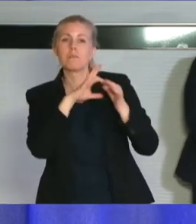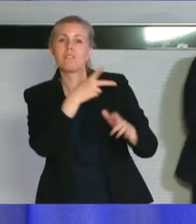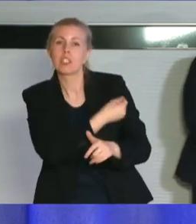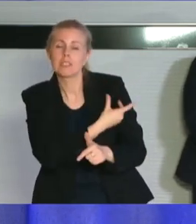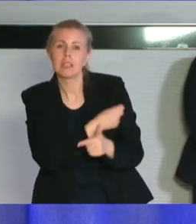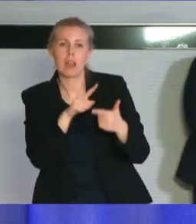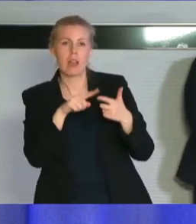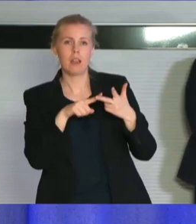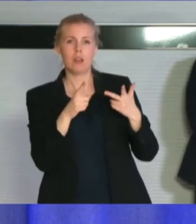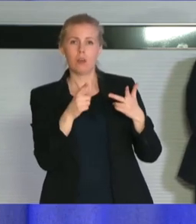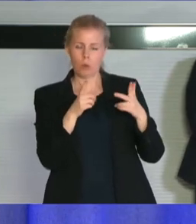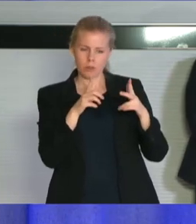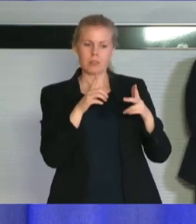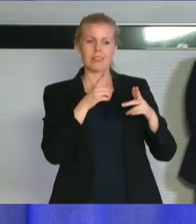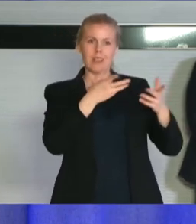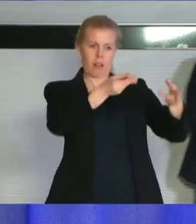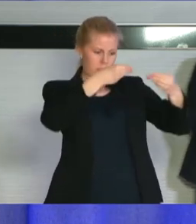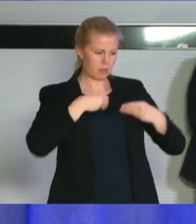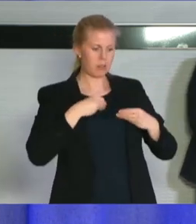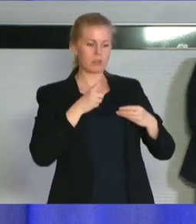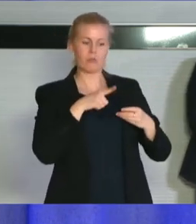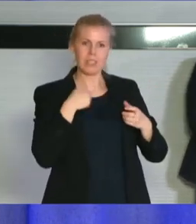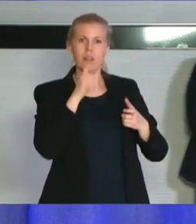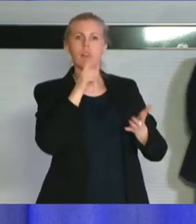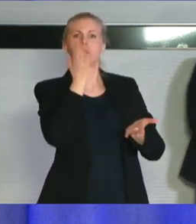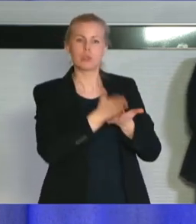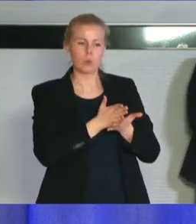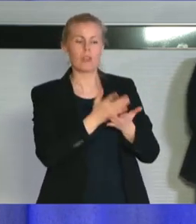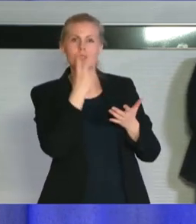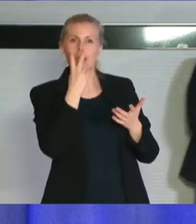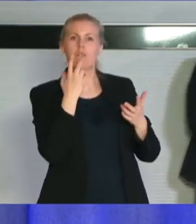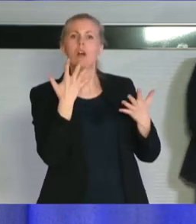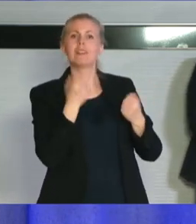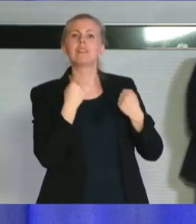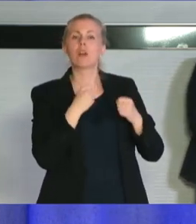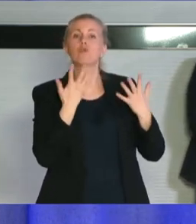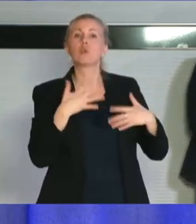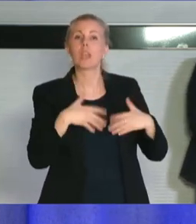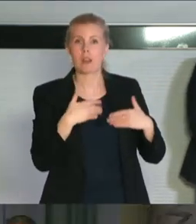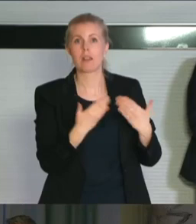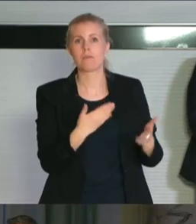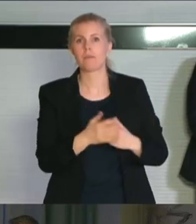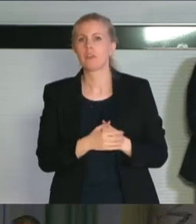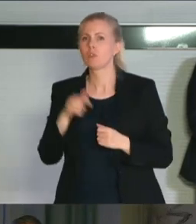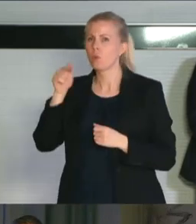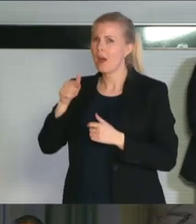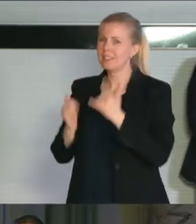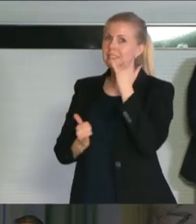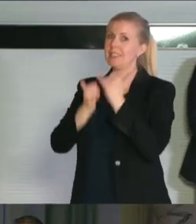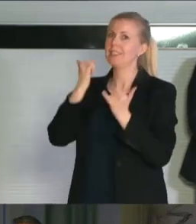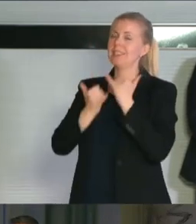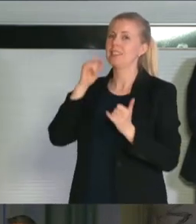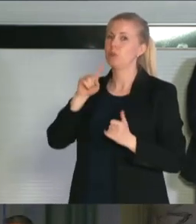gi oss best mulig beslutningsgrunnlag og se hvilke tiltak som faktisk virker. Det er det aller siste spørsmålet til Aftenposten